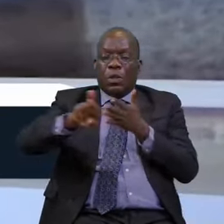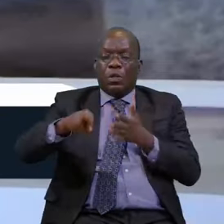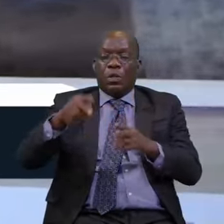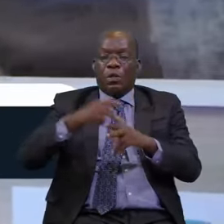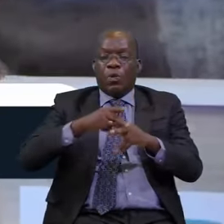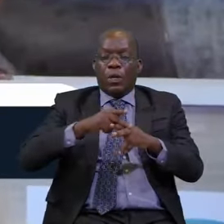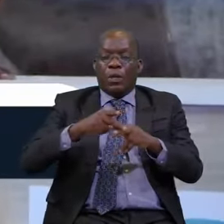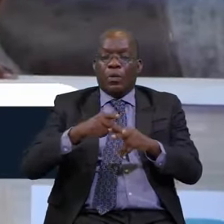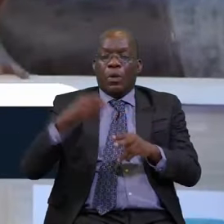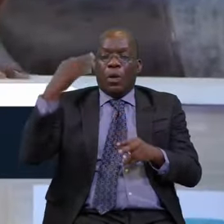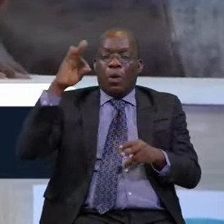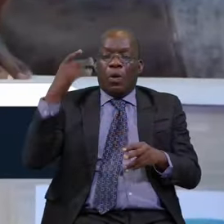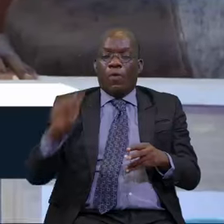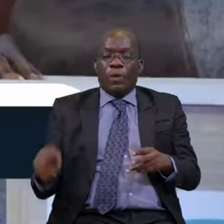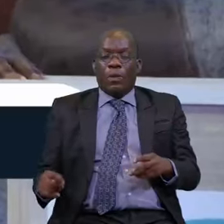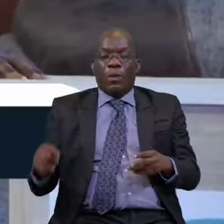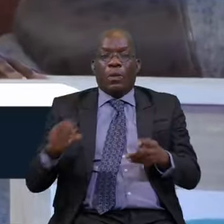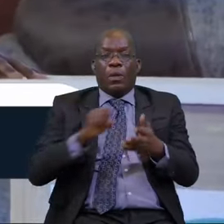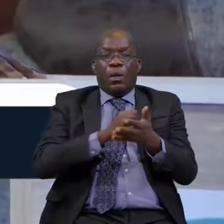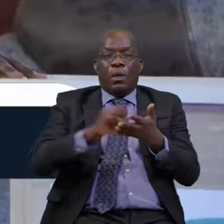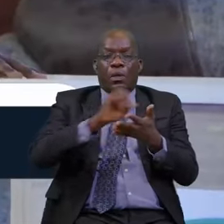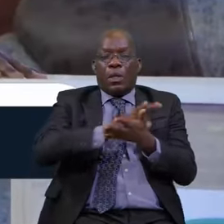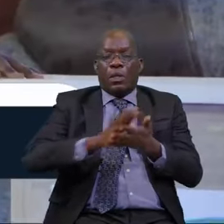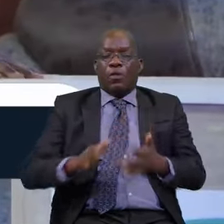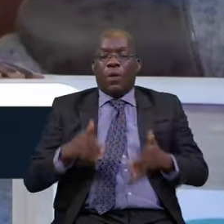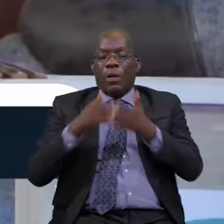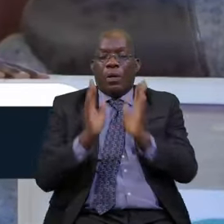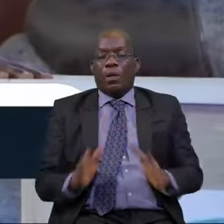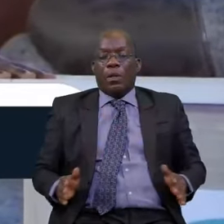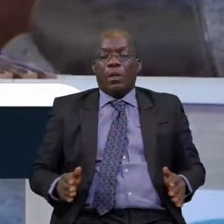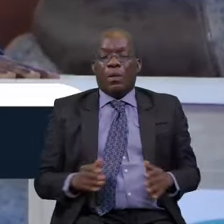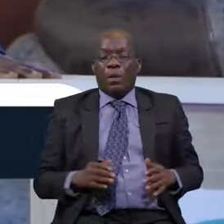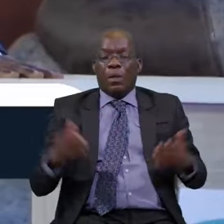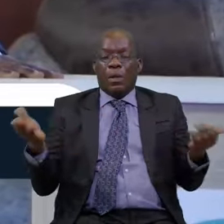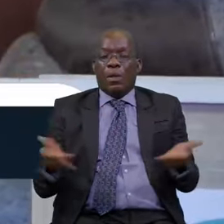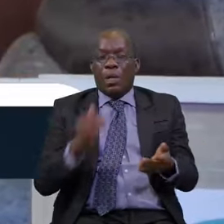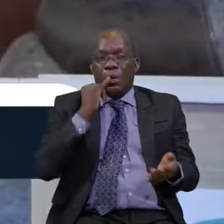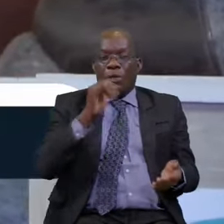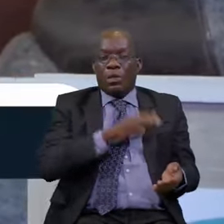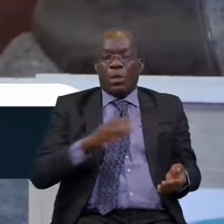pratique juste du dirigeant sanctifié. Voici Christ.